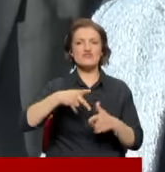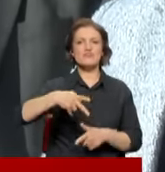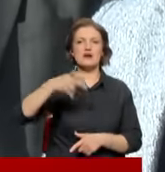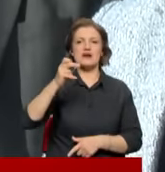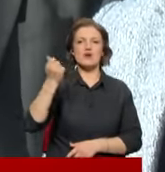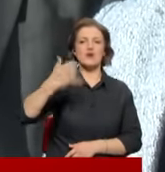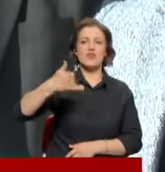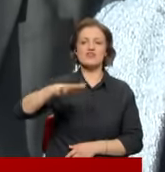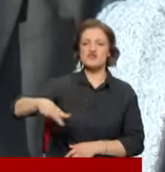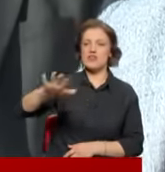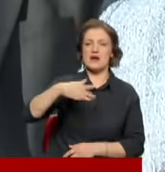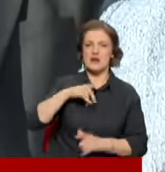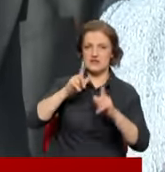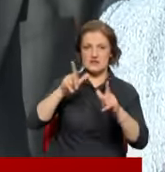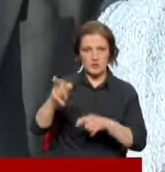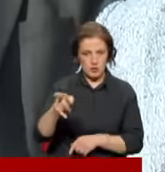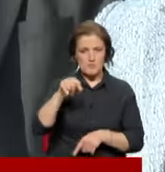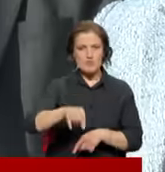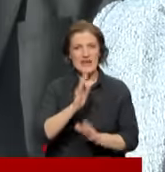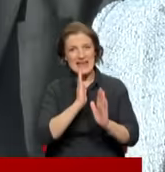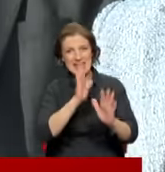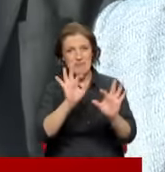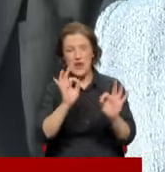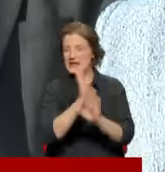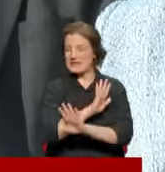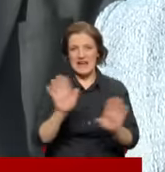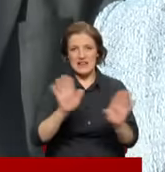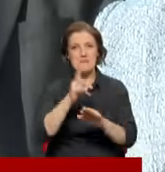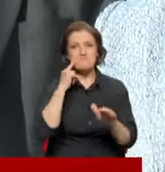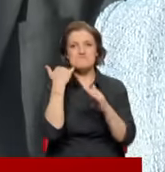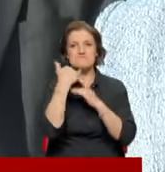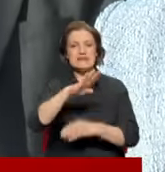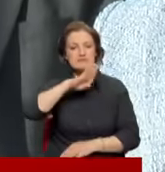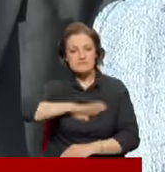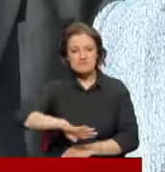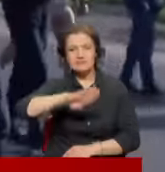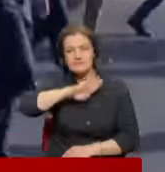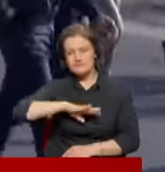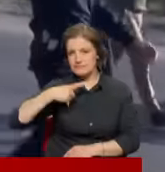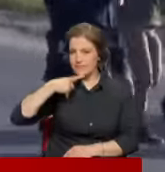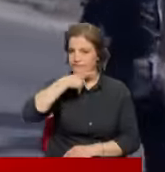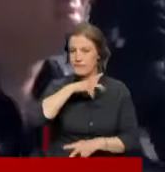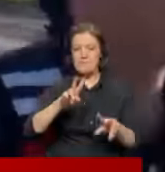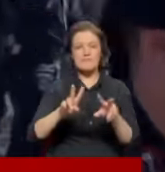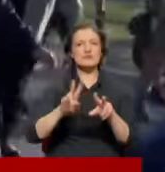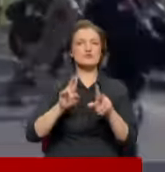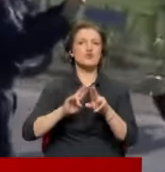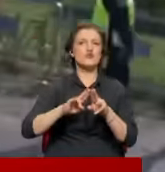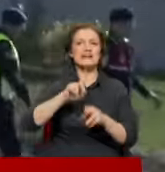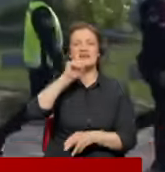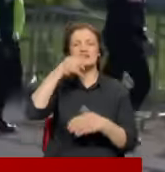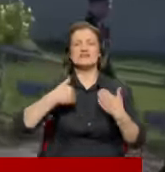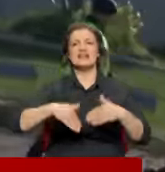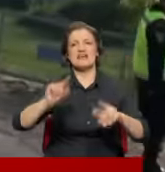partisinin yöneticilerine sesleniyorum. Bu gidişat gidişat değildir. Milletin sabrını zorlamayın. Mesut Kocagöz yalnız